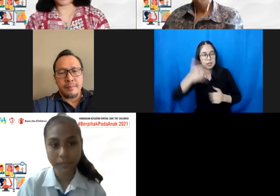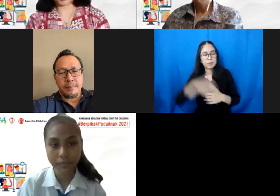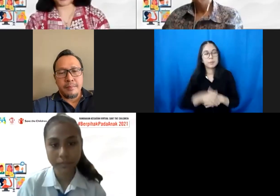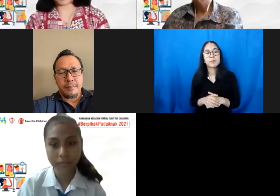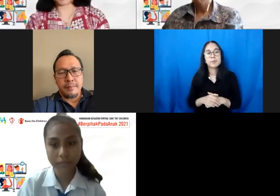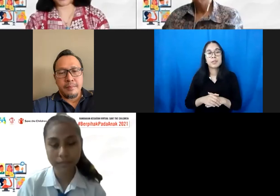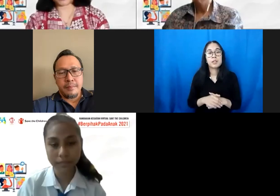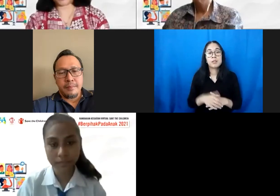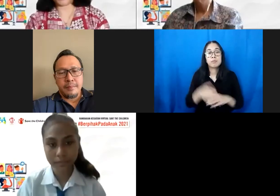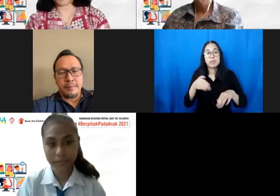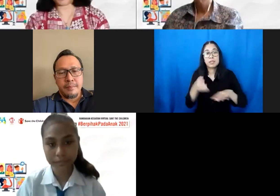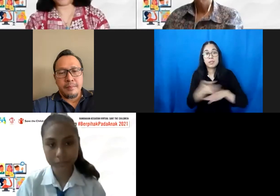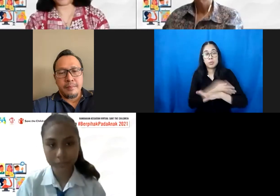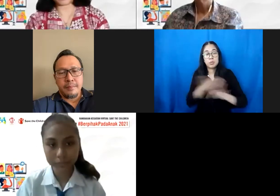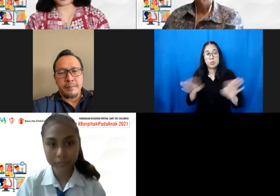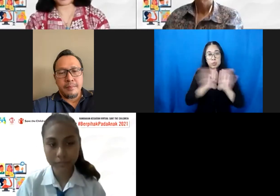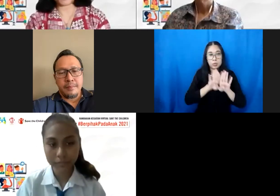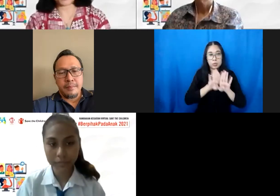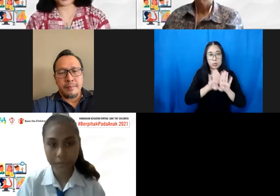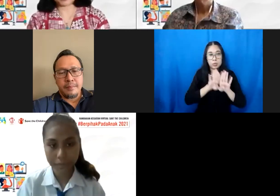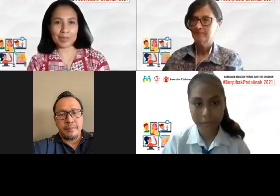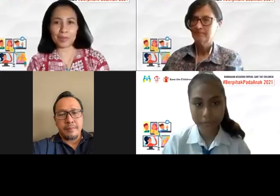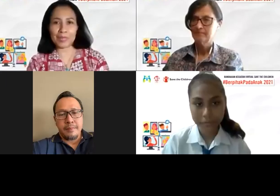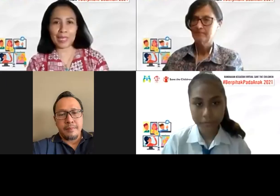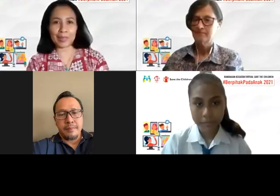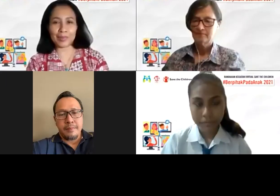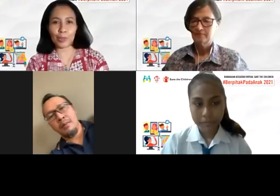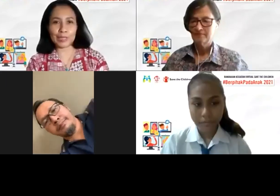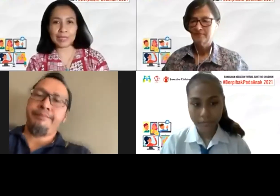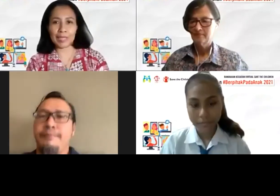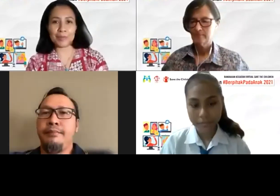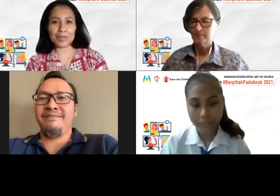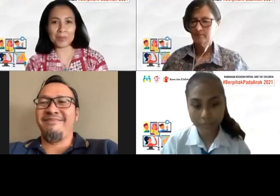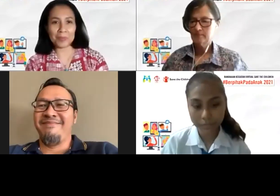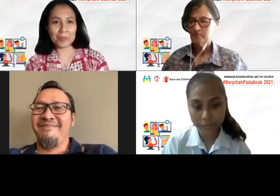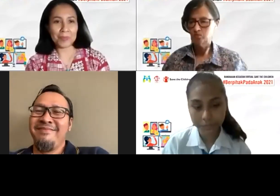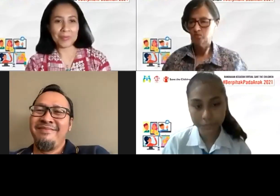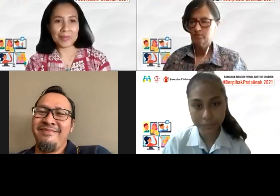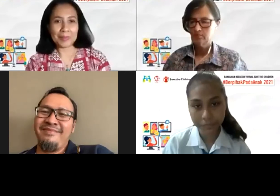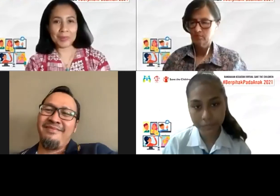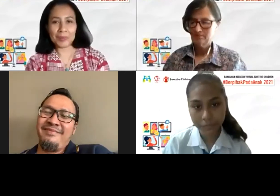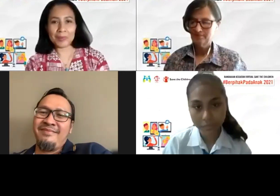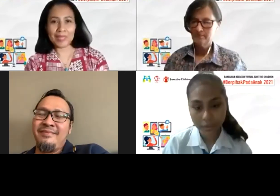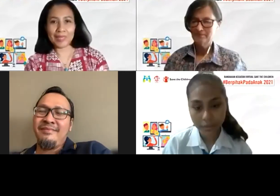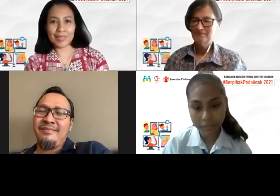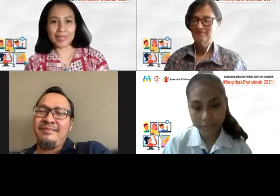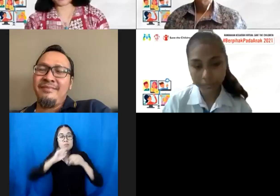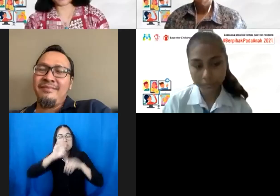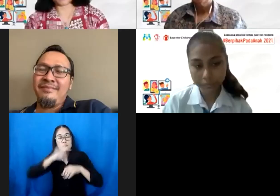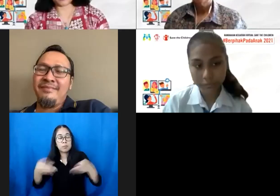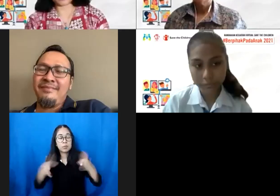menutup sesi ini, saya berikan kesempatan untuk masing-masing narasumber mungkin bisa memberikan closing statement